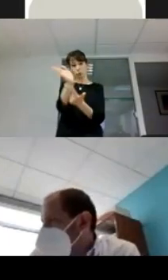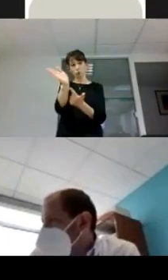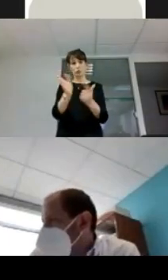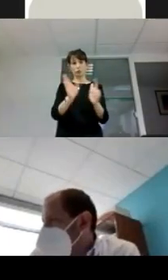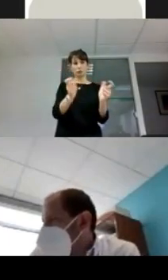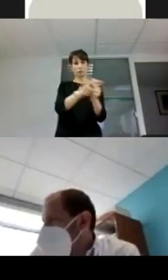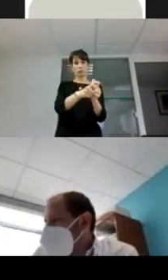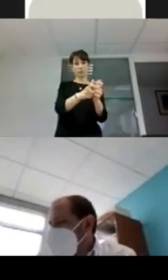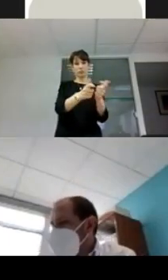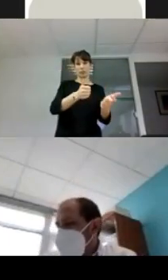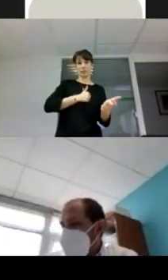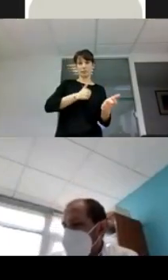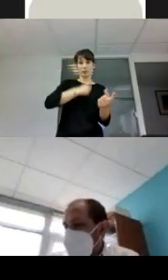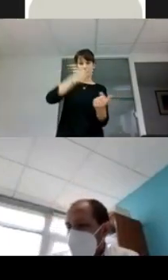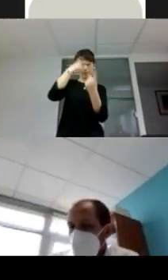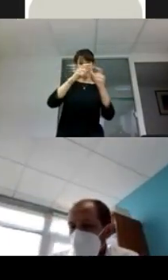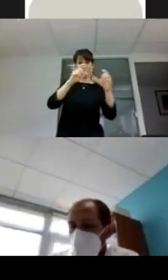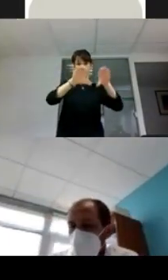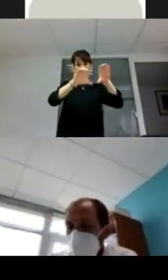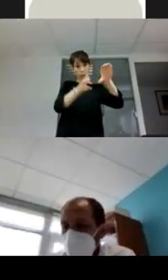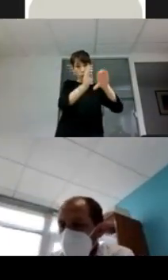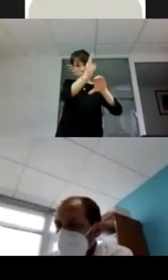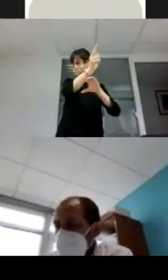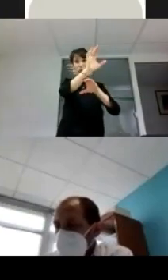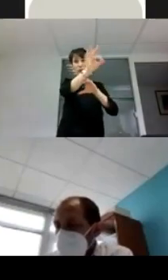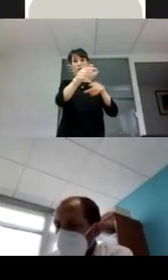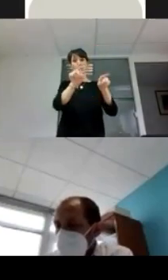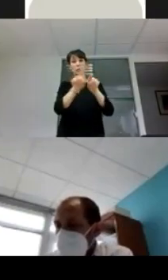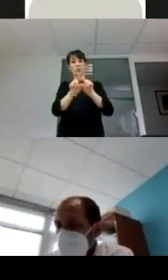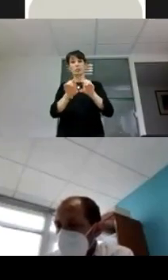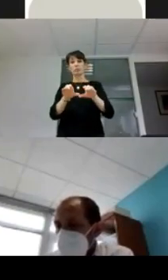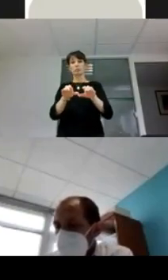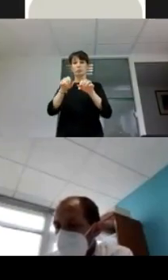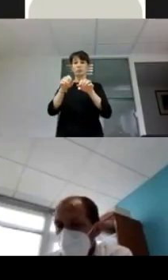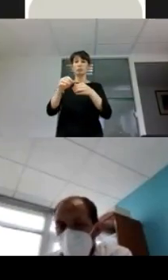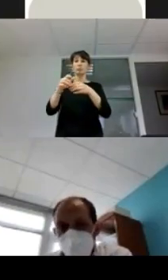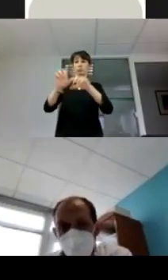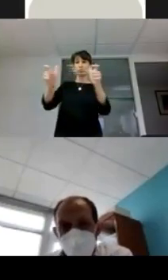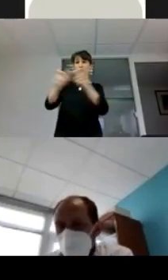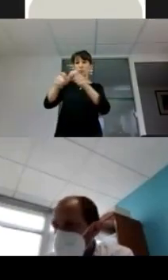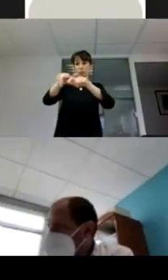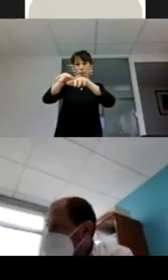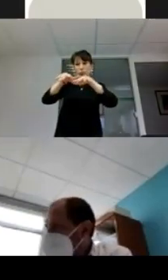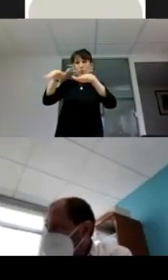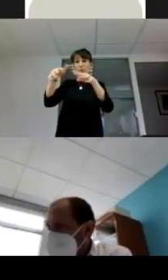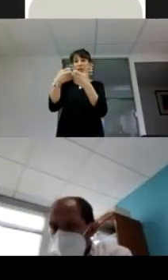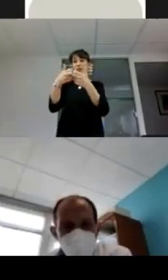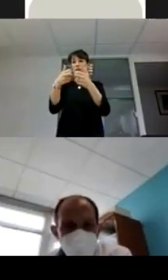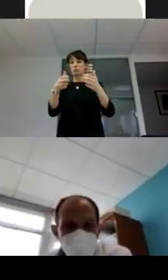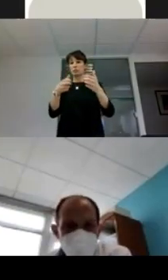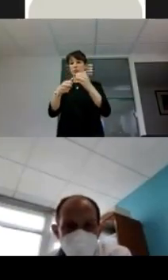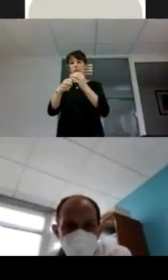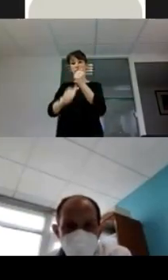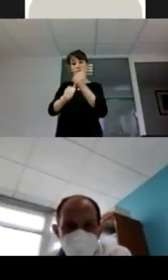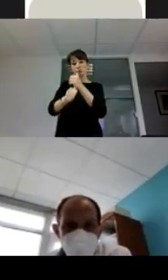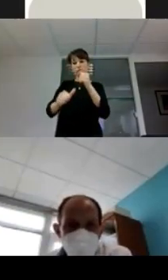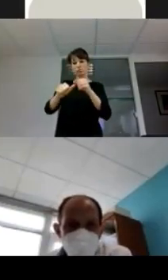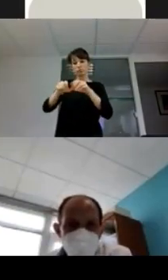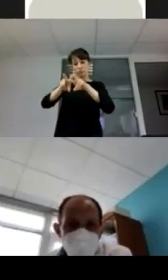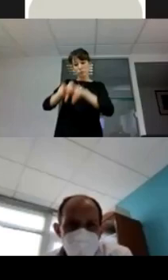Il existe donc, on l'a vu, deux types de dépistage, le dépistage individuel par coloscopie, dont on va en parler, et le dépistage de masse par la